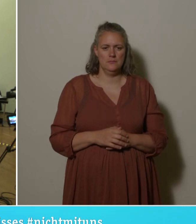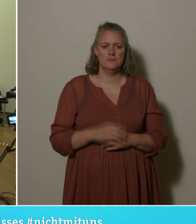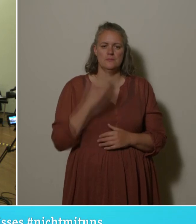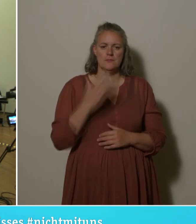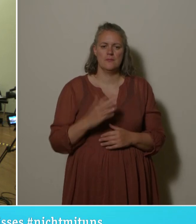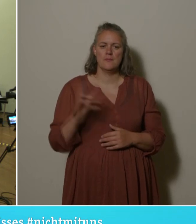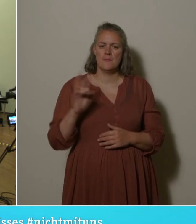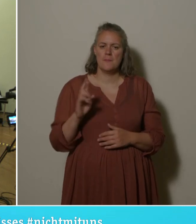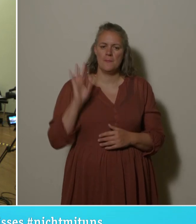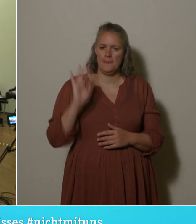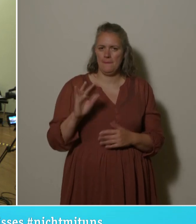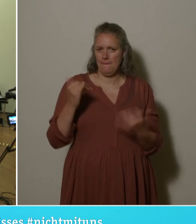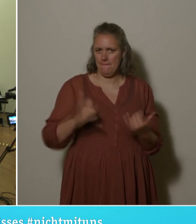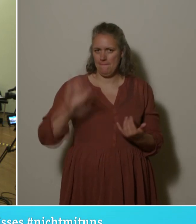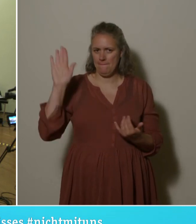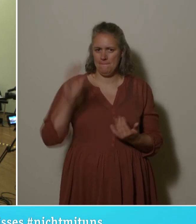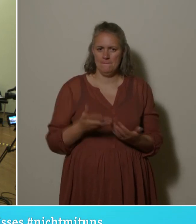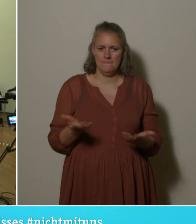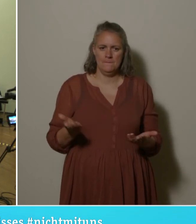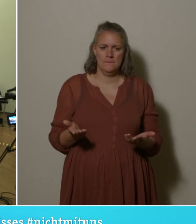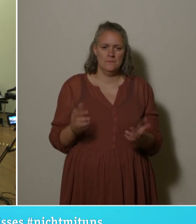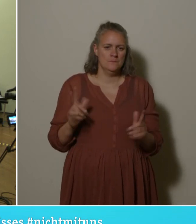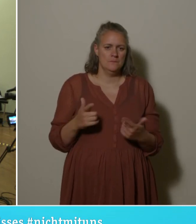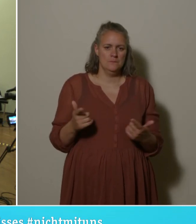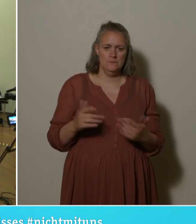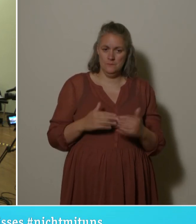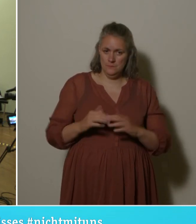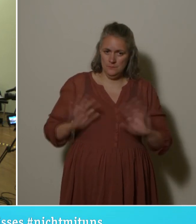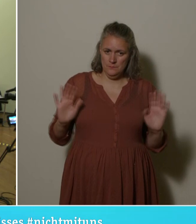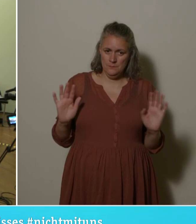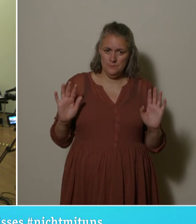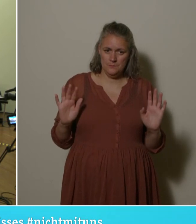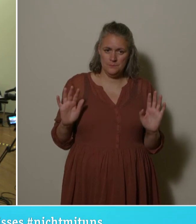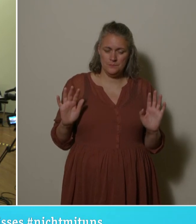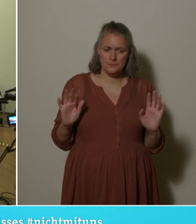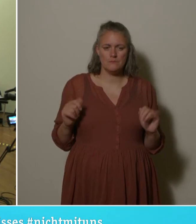Danke. Gibt es Gegenstimmen? Sehe ich nicht. Gibt es Enthaltungen?